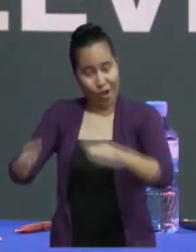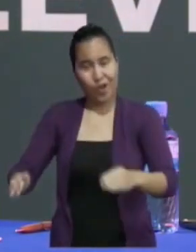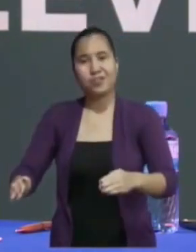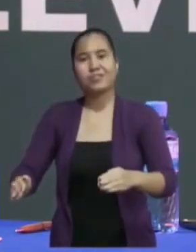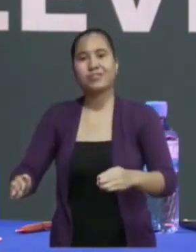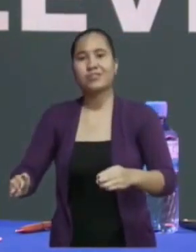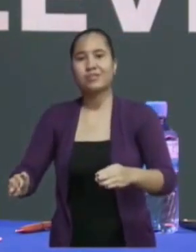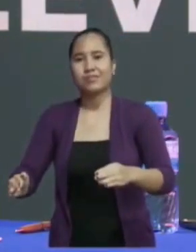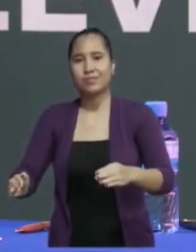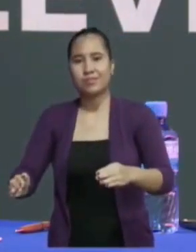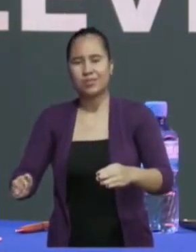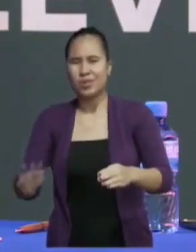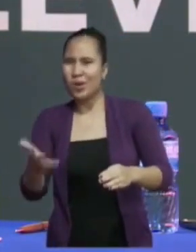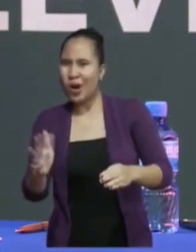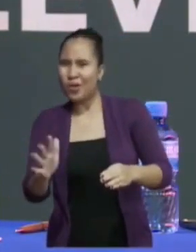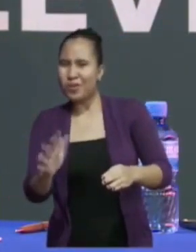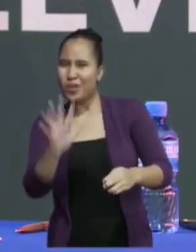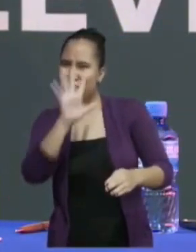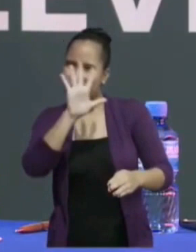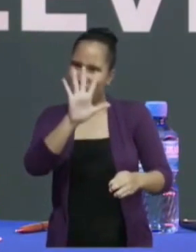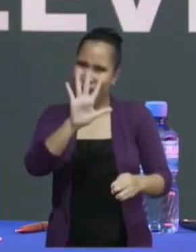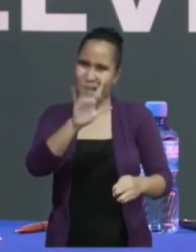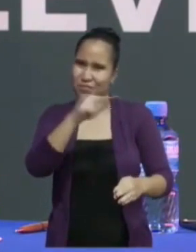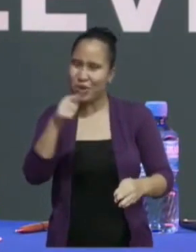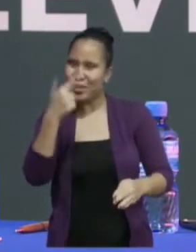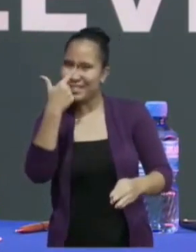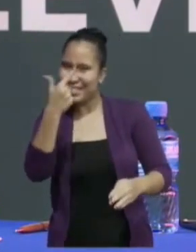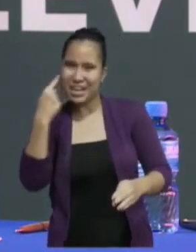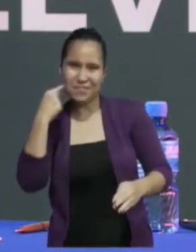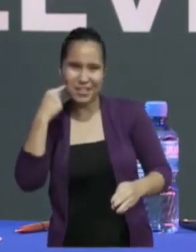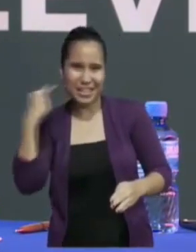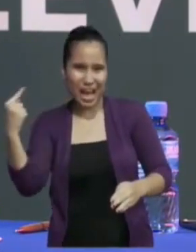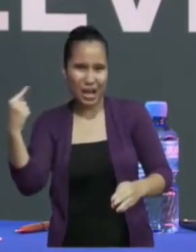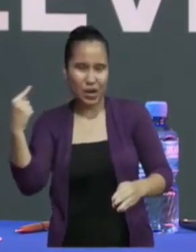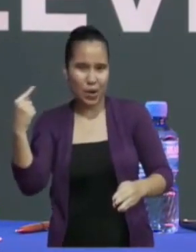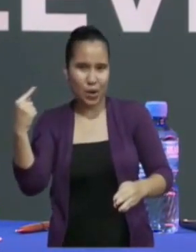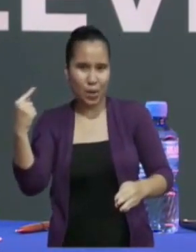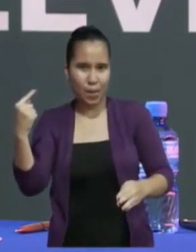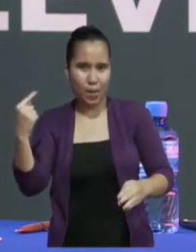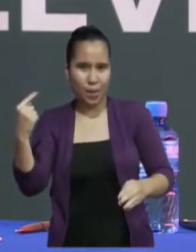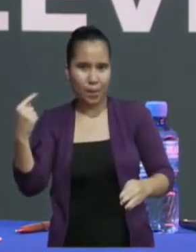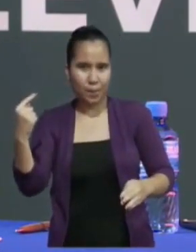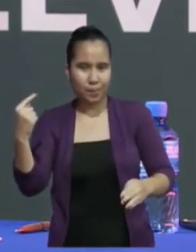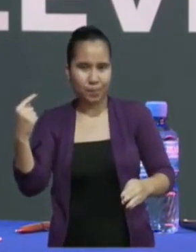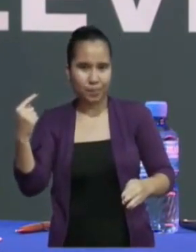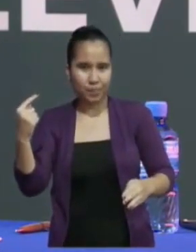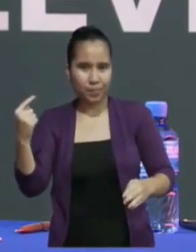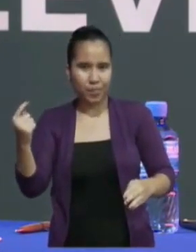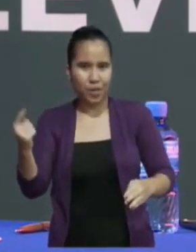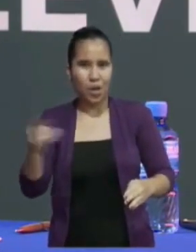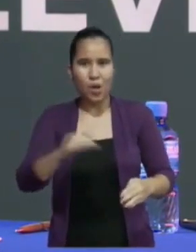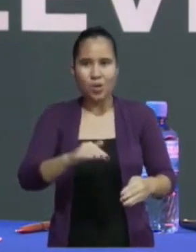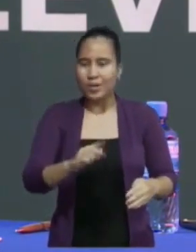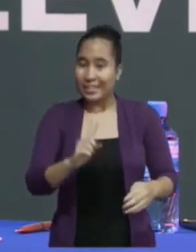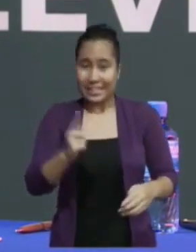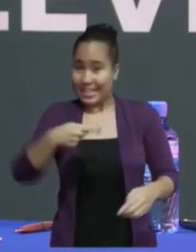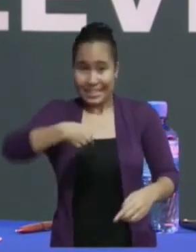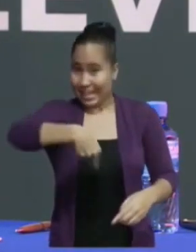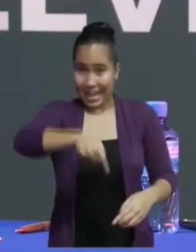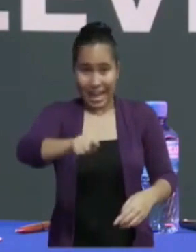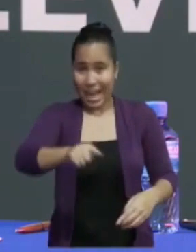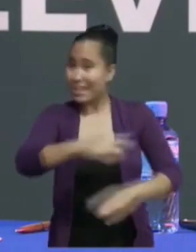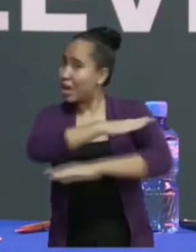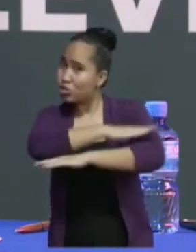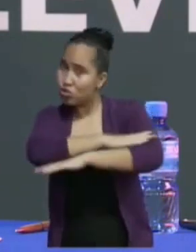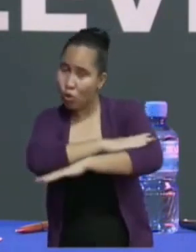in principe nog een weekje, 5 dagen tot een week, buiten hun werk of school of wat dan ook blijven, om